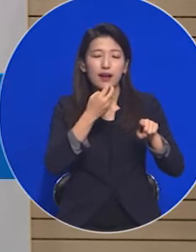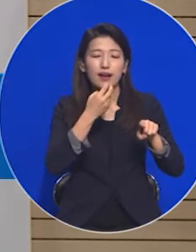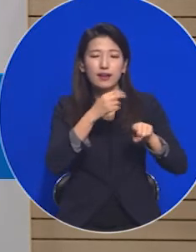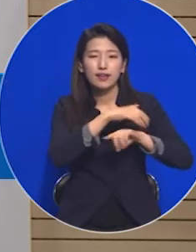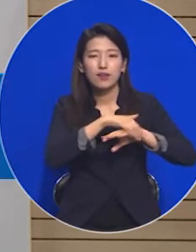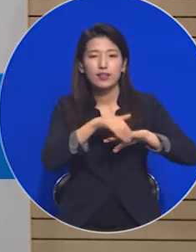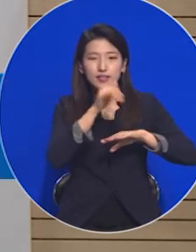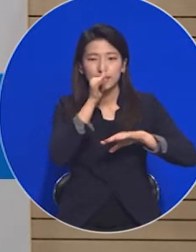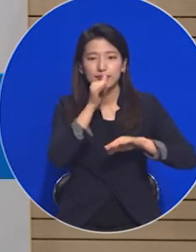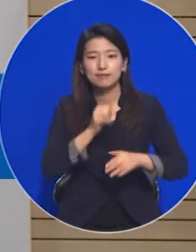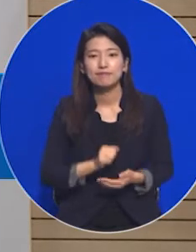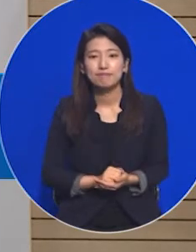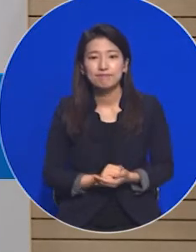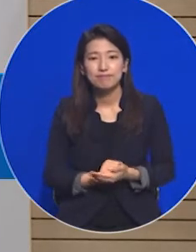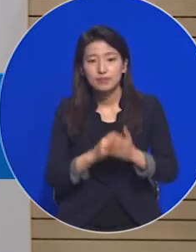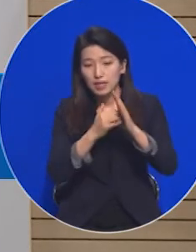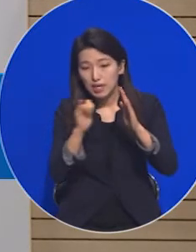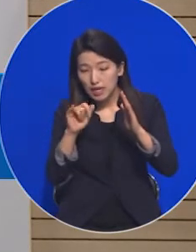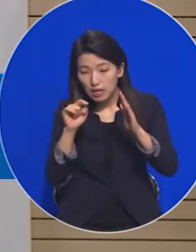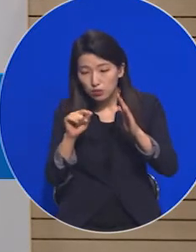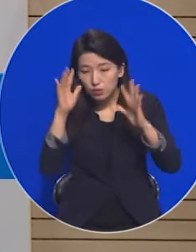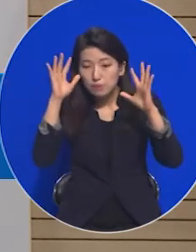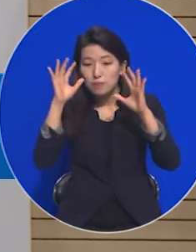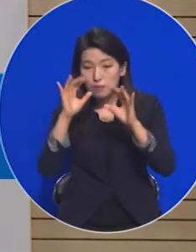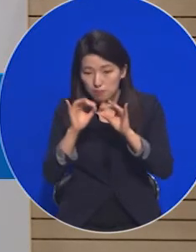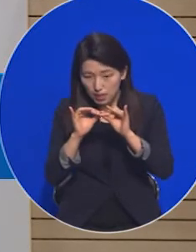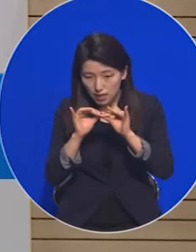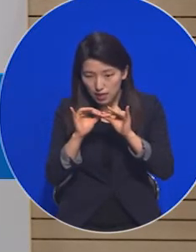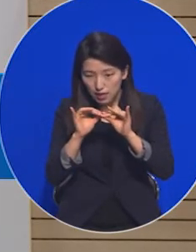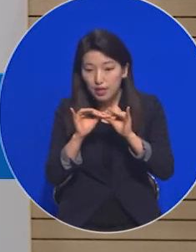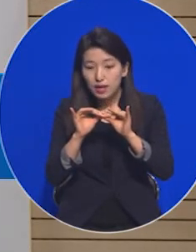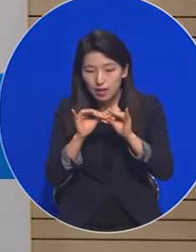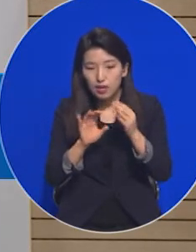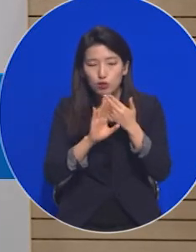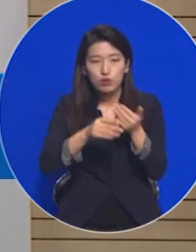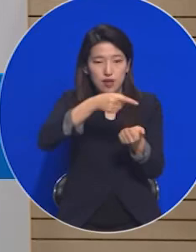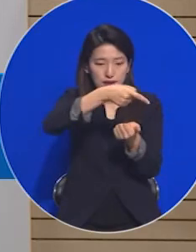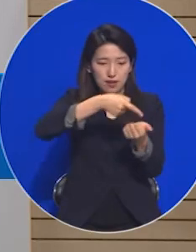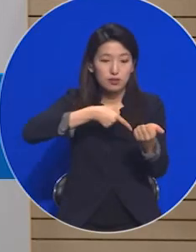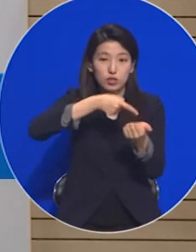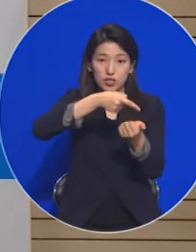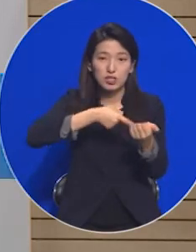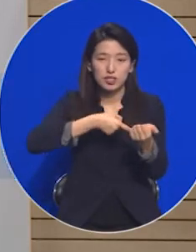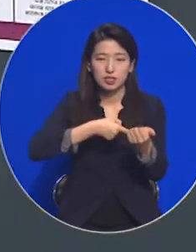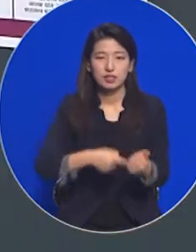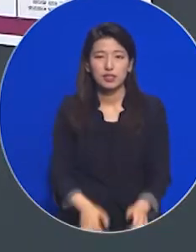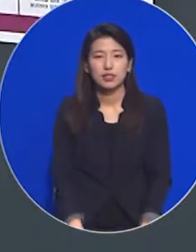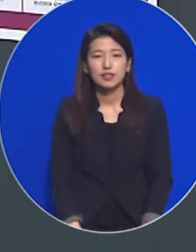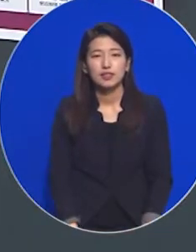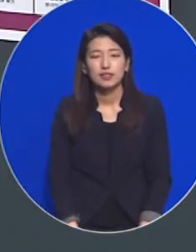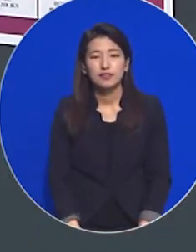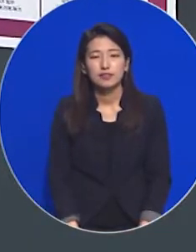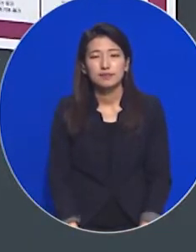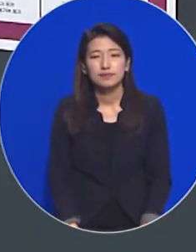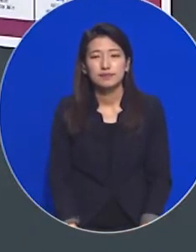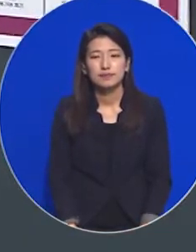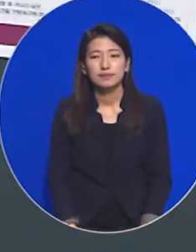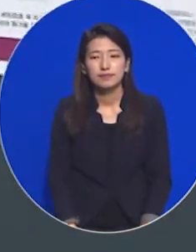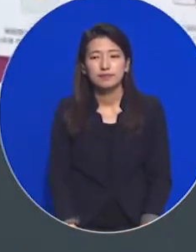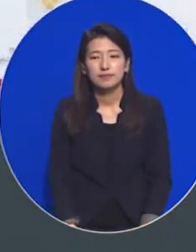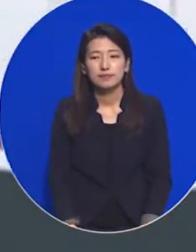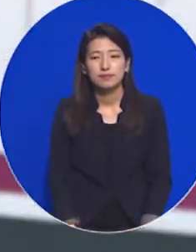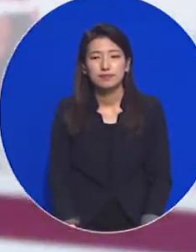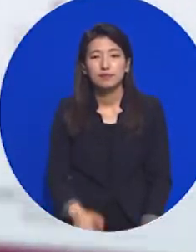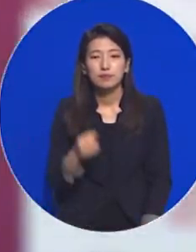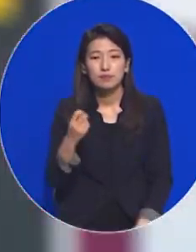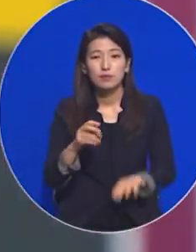부분도 역시나 유족의 동의를 얻어서 부검이 진행되고 있는 그런 상황입니다. 아울러 추가 신고된